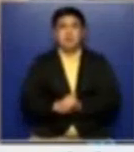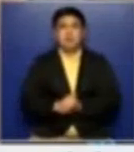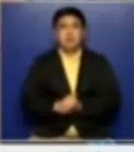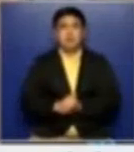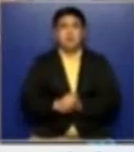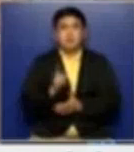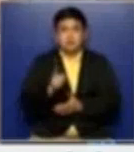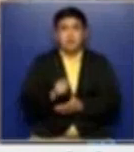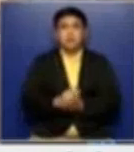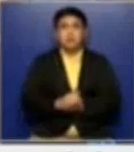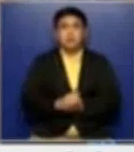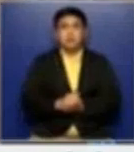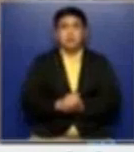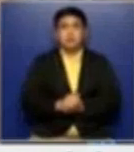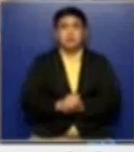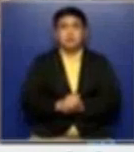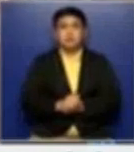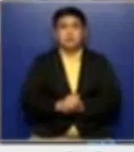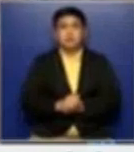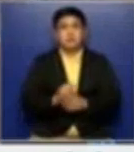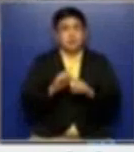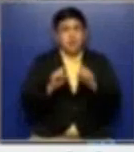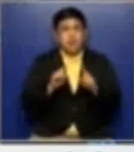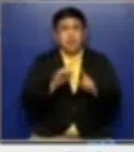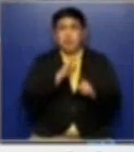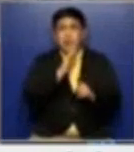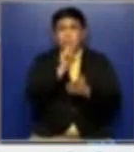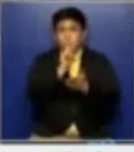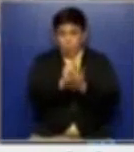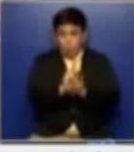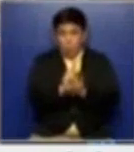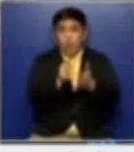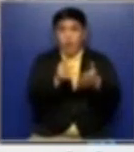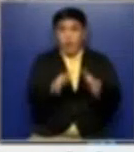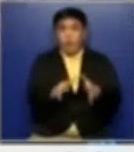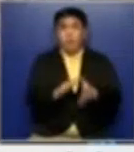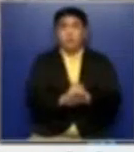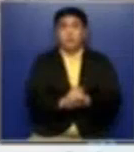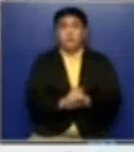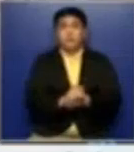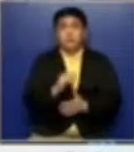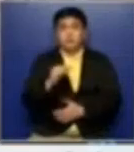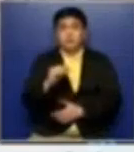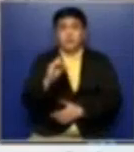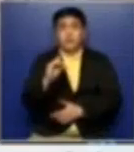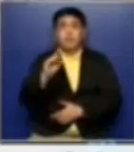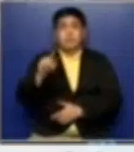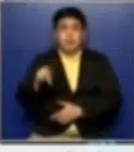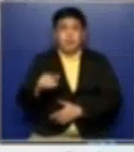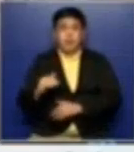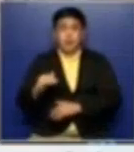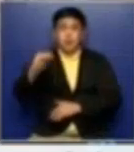เอาจริงๆแต่ถ้าท่านกู้มาแล้วเนี่ย GDP